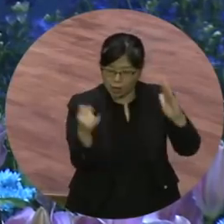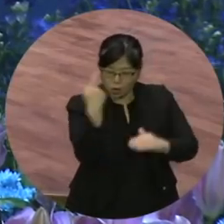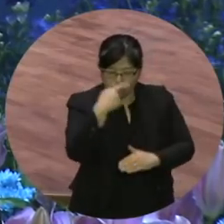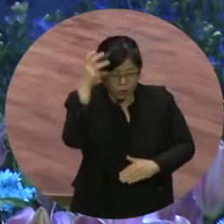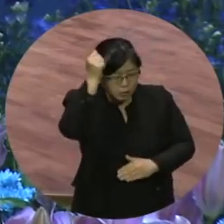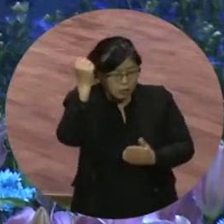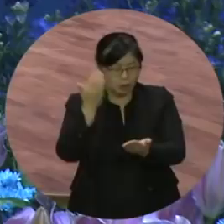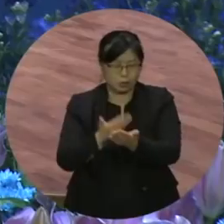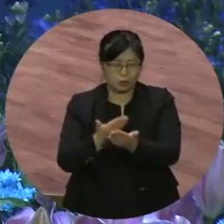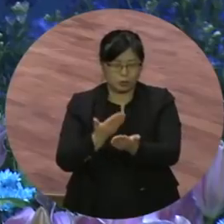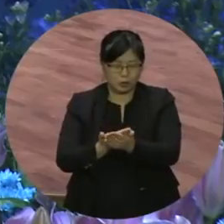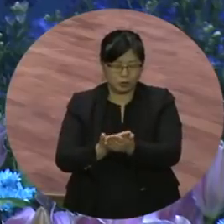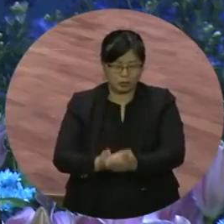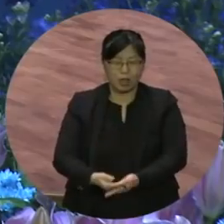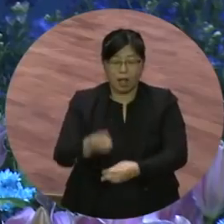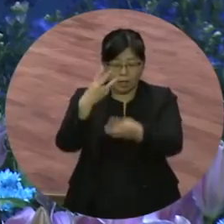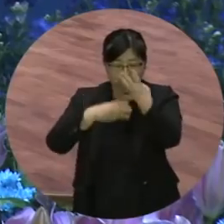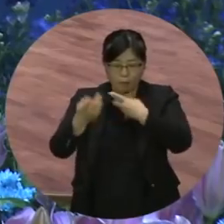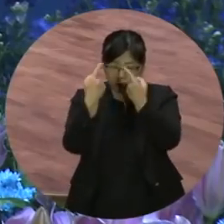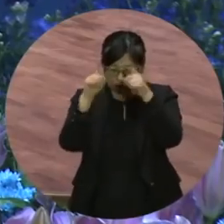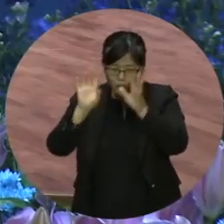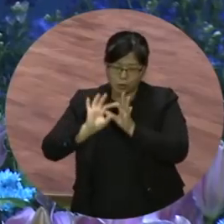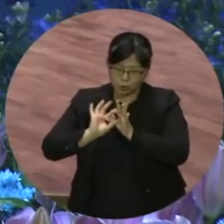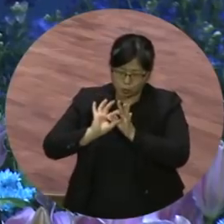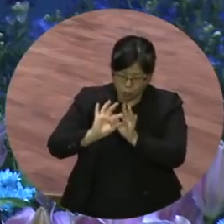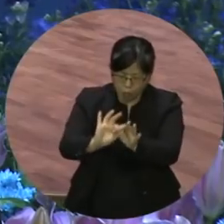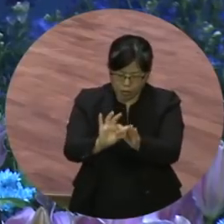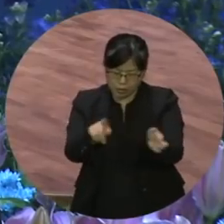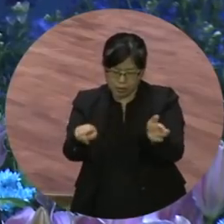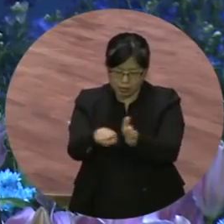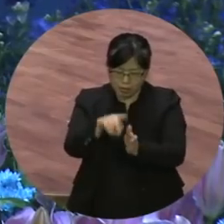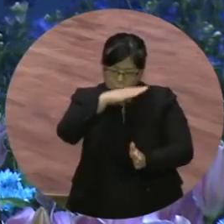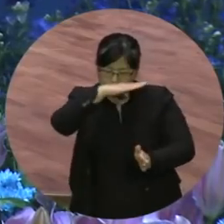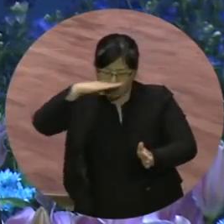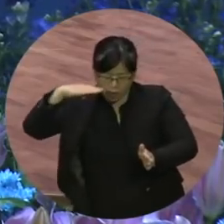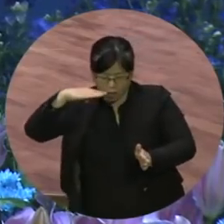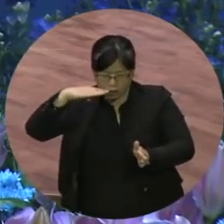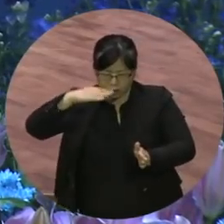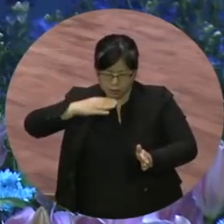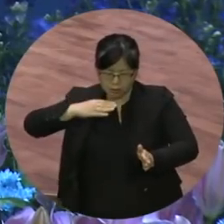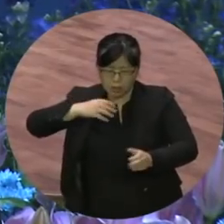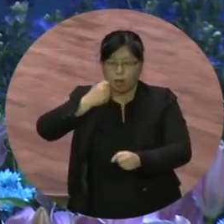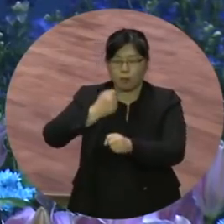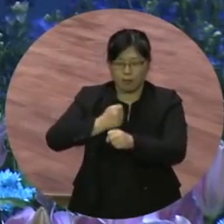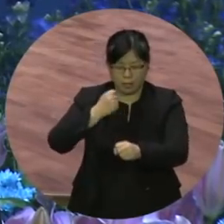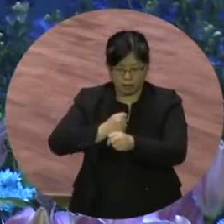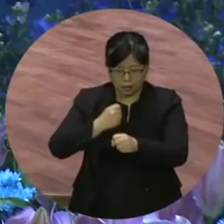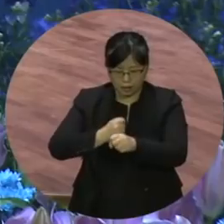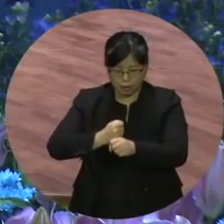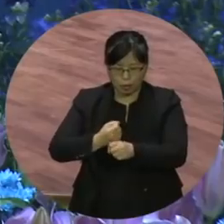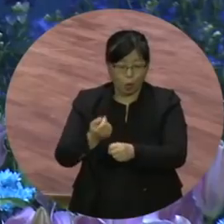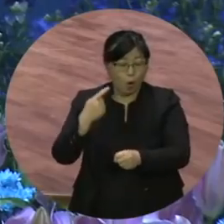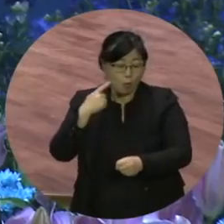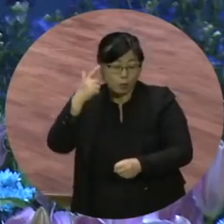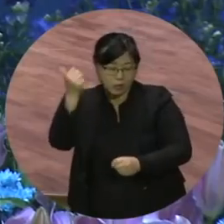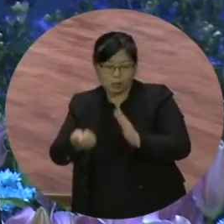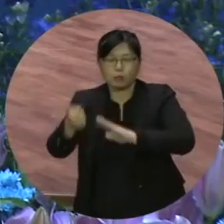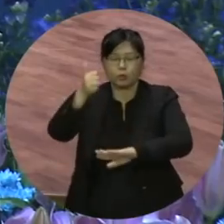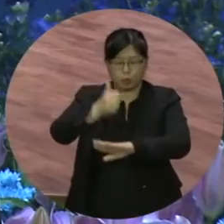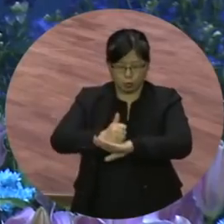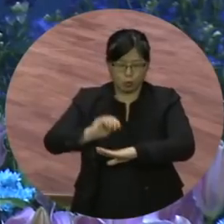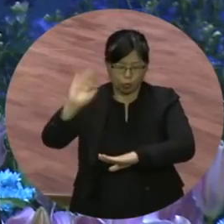정립해서 정말 전도신학을 통해서 교회를 살려낼 수 있는 알류가 되게 하여 주시옵시고 시대 살릴